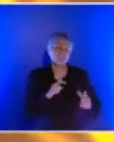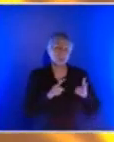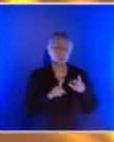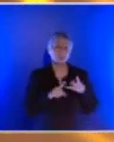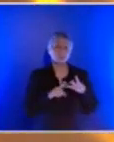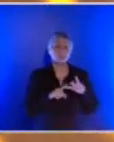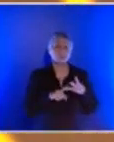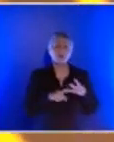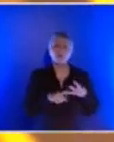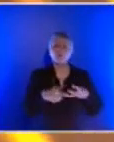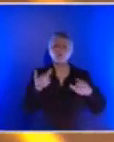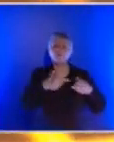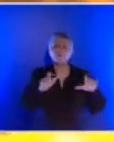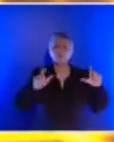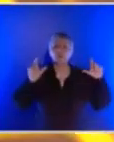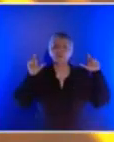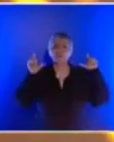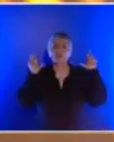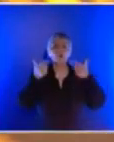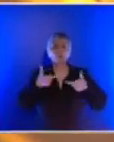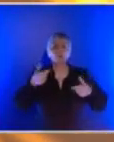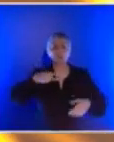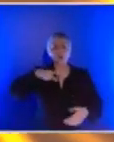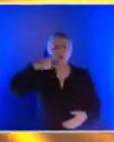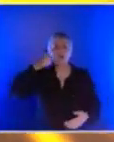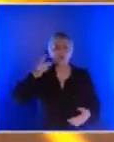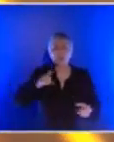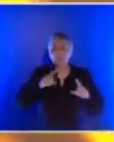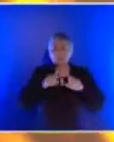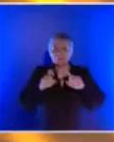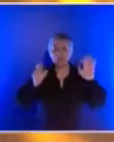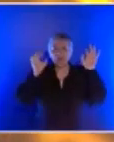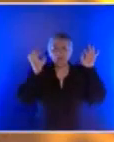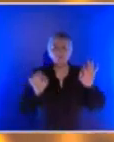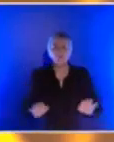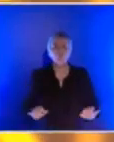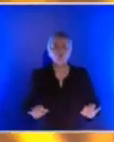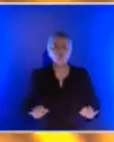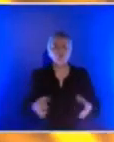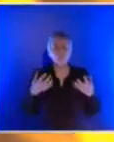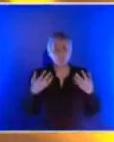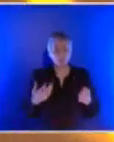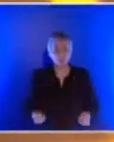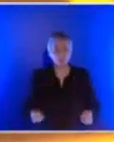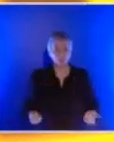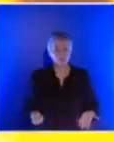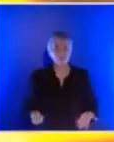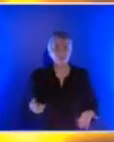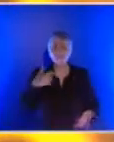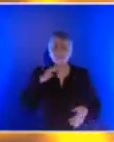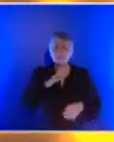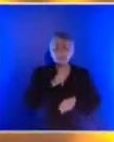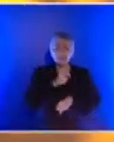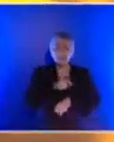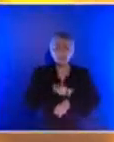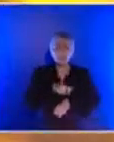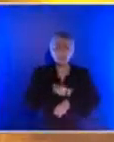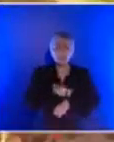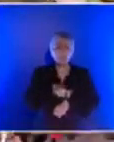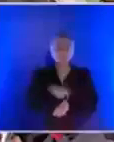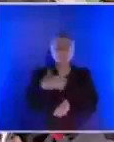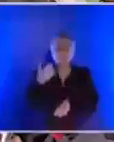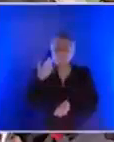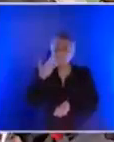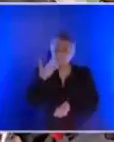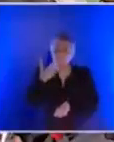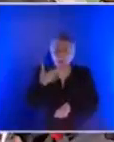Με κυβέρνηση Νέας Δημοκρατίας δεν χρειάζεται να εξηγήσω γιατί είναι πρόκληση. Δεν υπάρχει κανένας δημοκρατικός